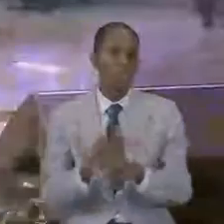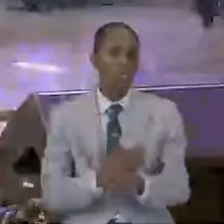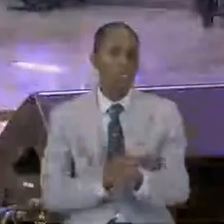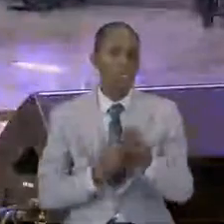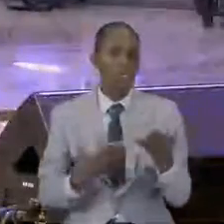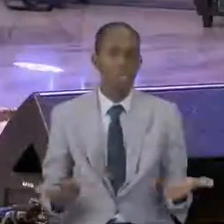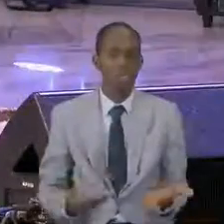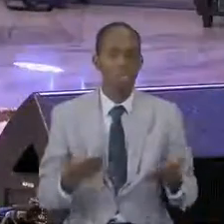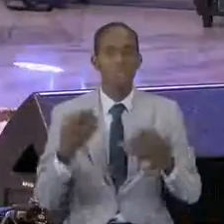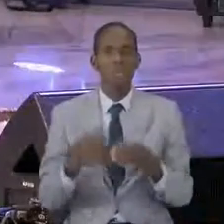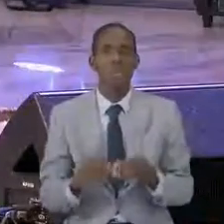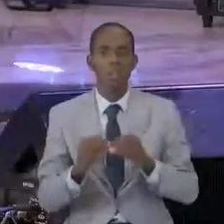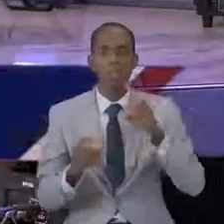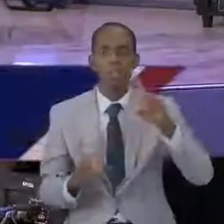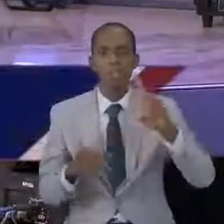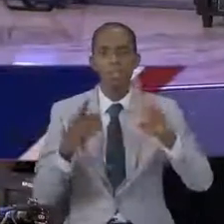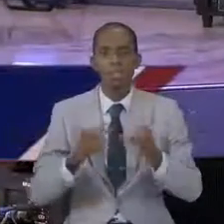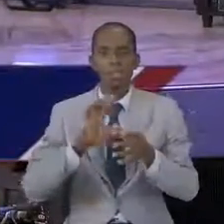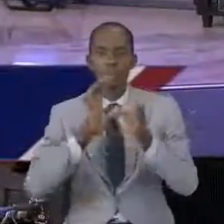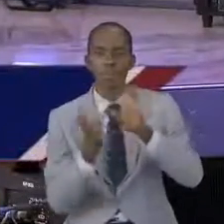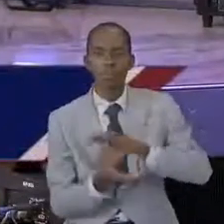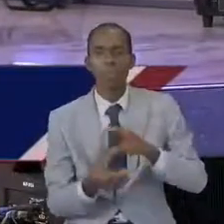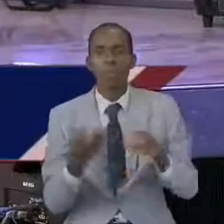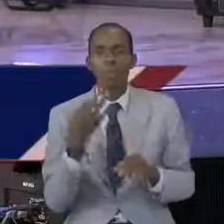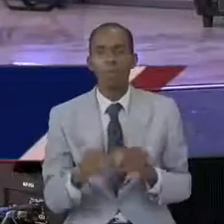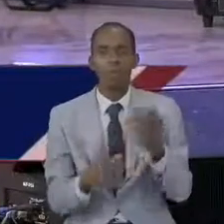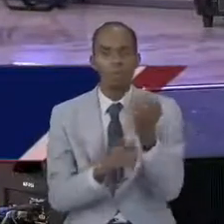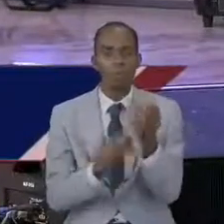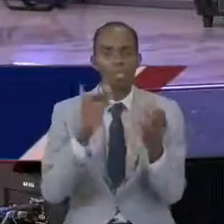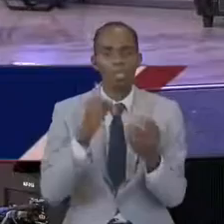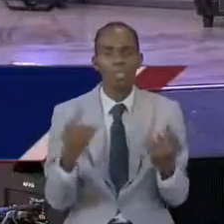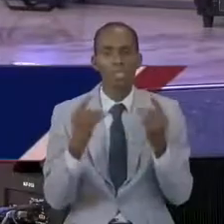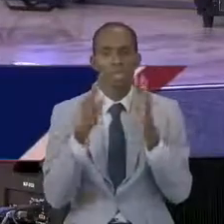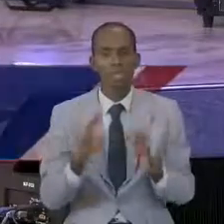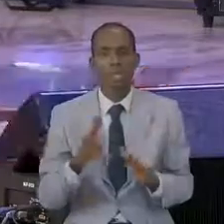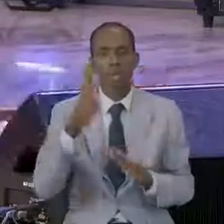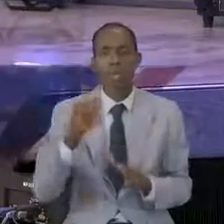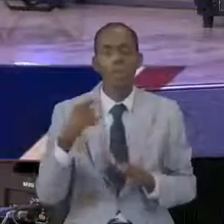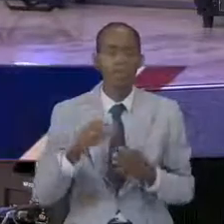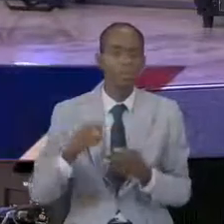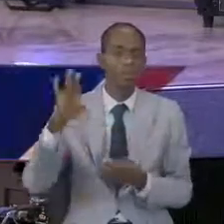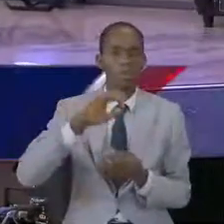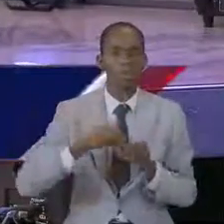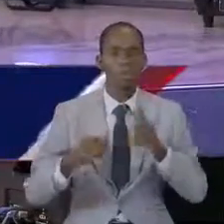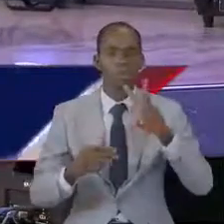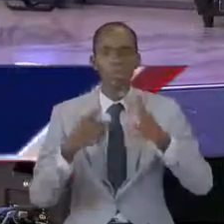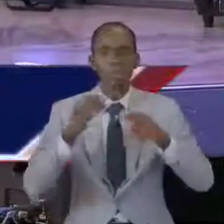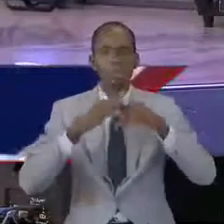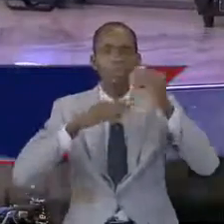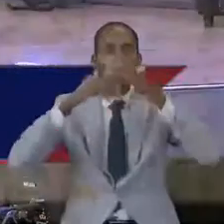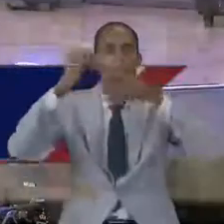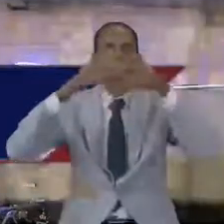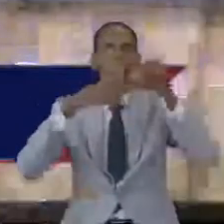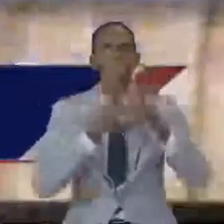la conversion des pêcheurs charnels par l'esprit deuxième élément c'est la culture et la semence